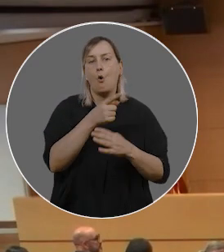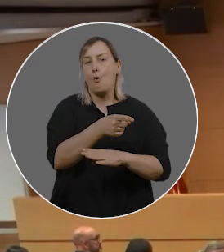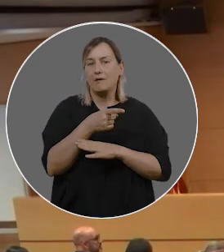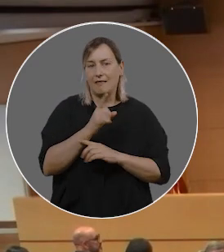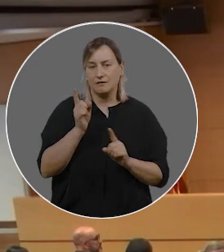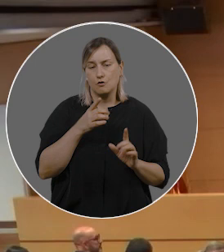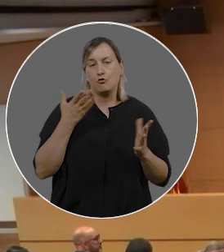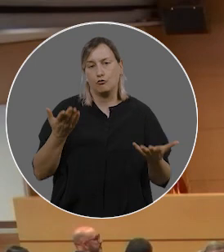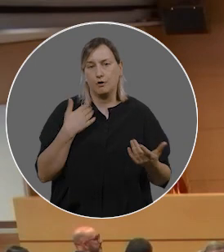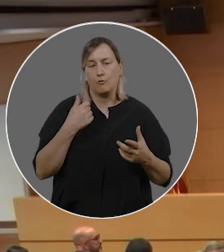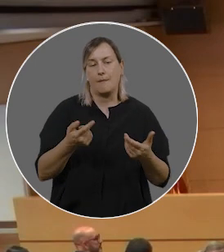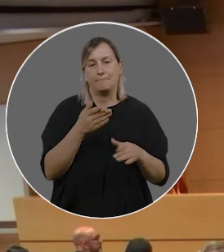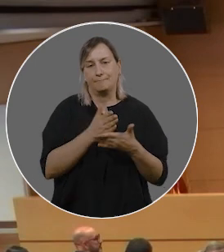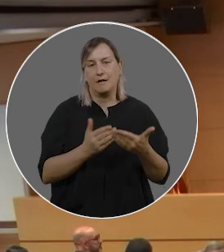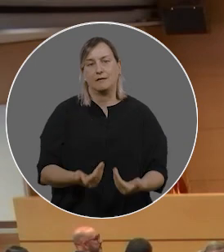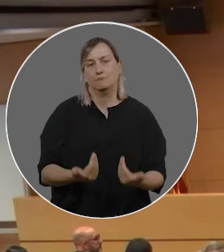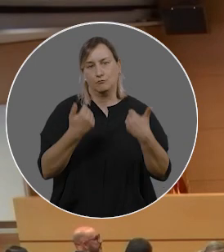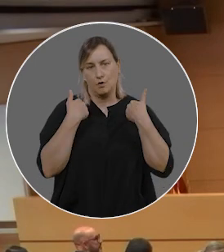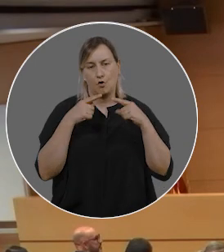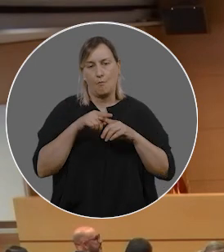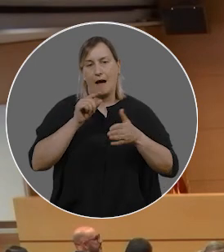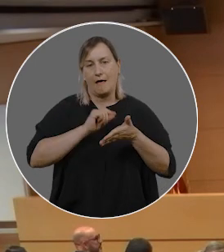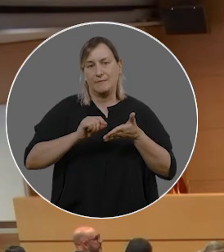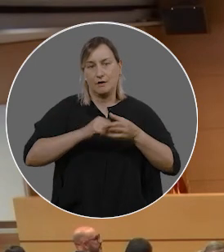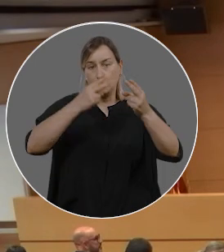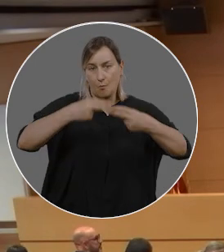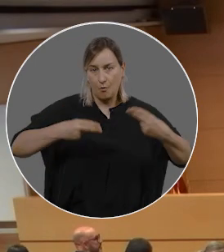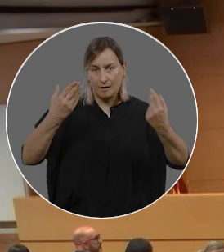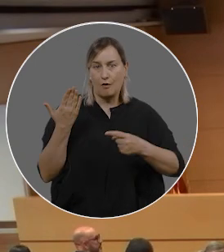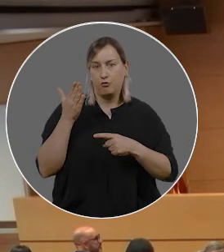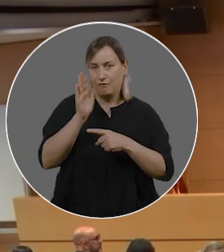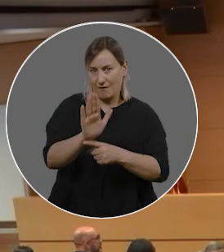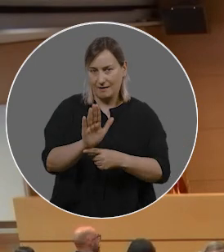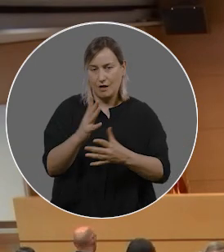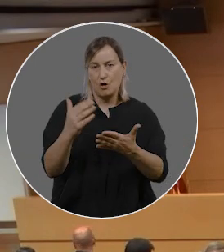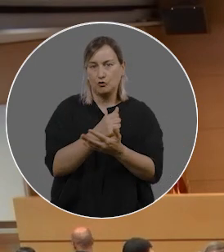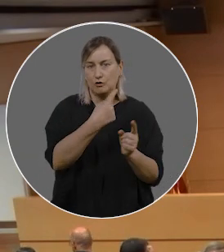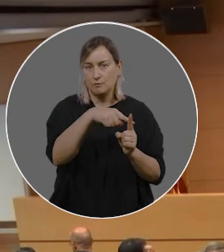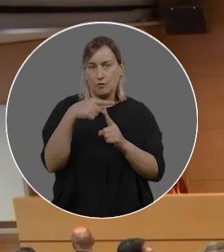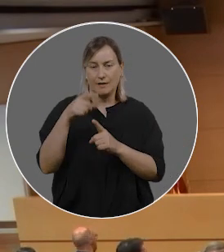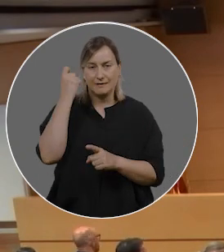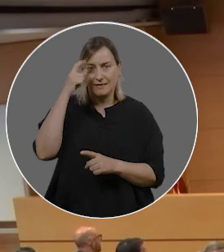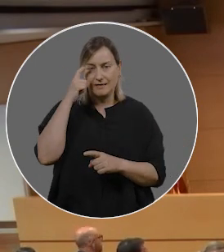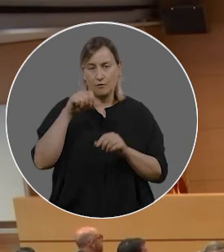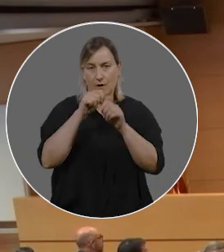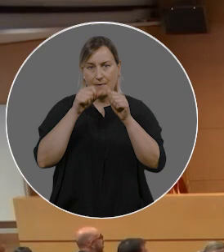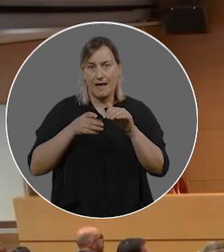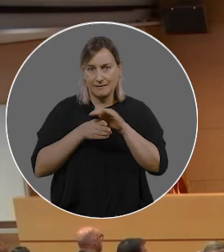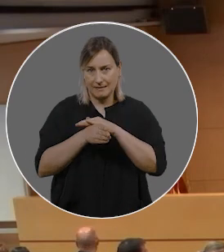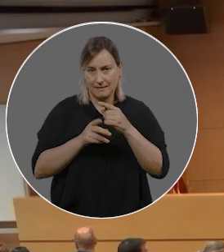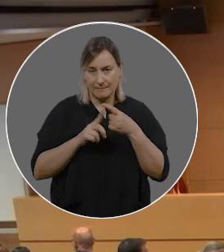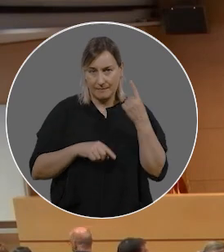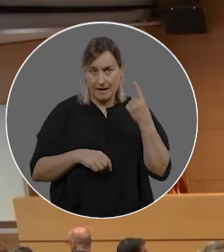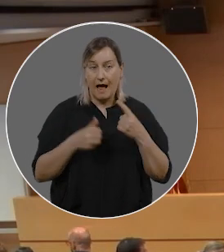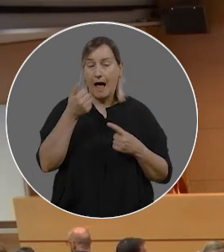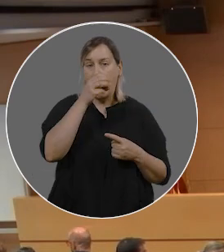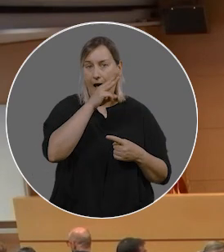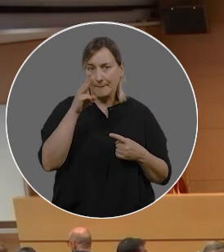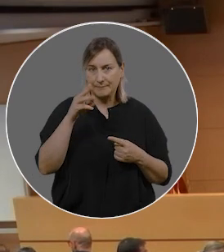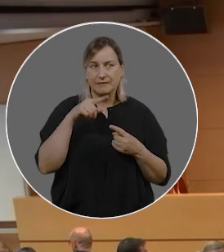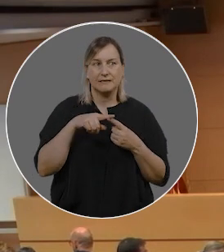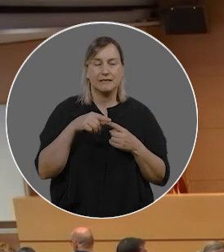estarien obligades, tot i que tenim la responsabilitat com a administració pública d'oferir tots els productes digitals de manera accessible.